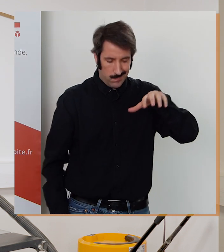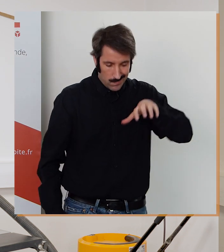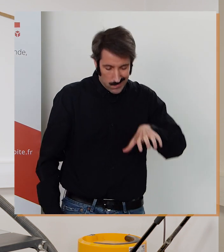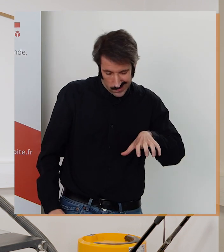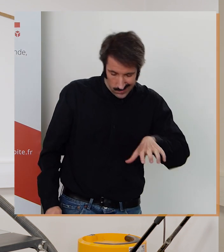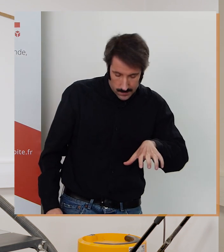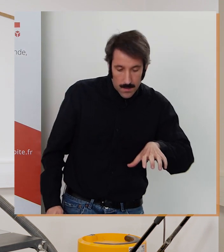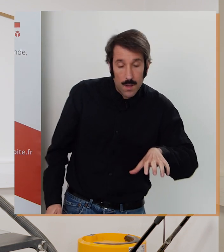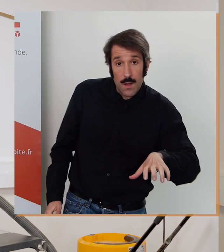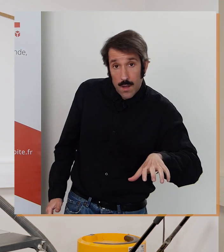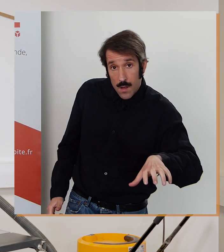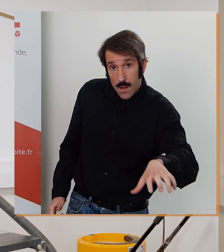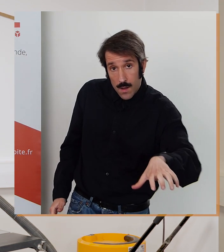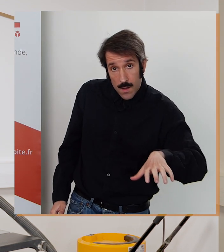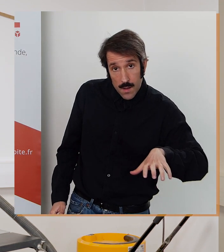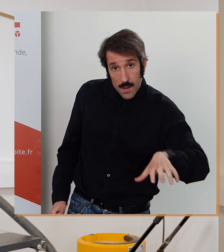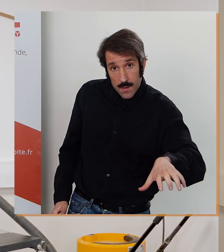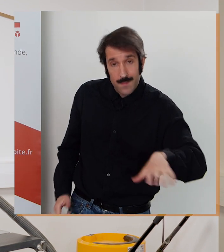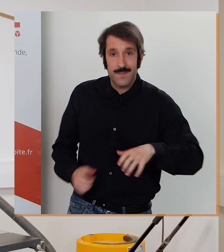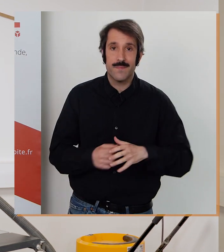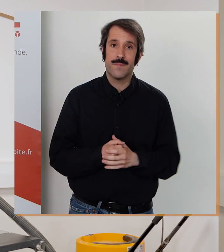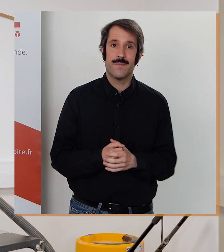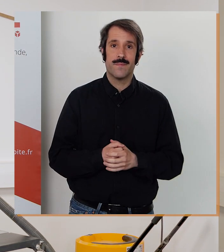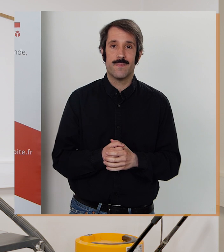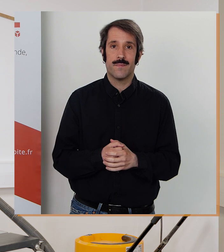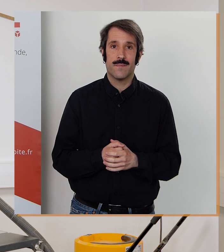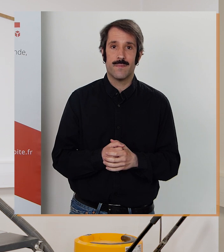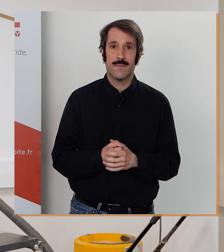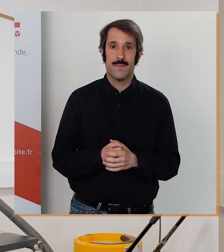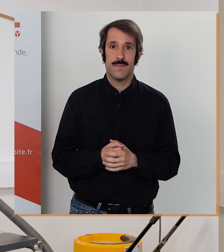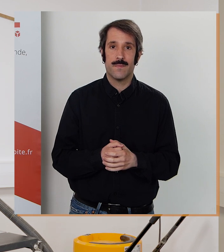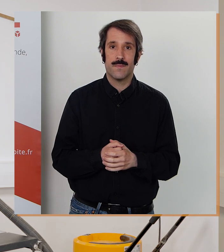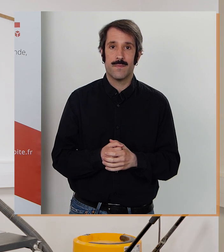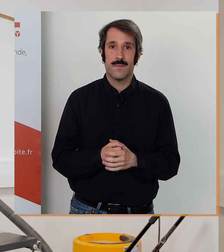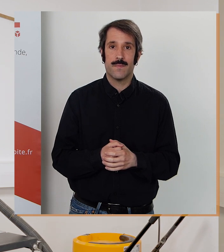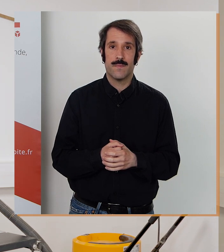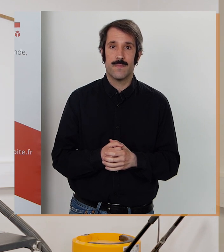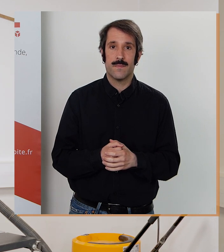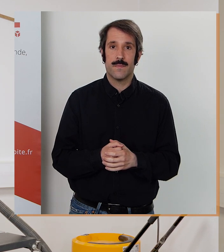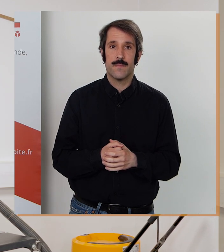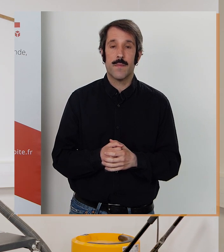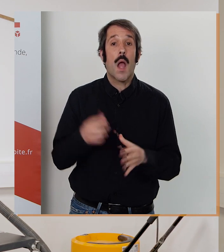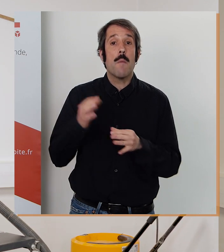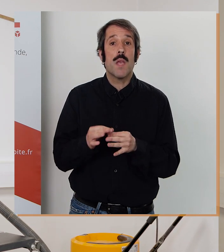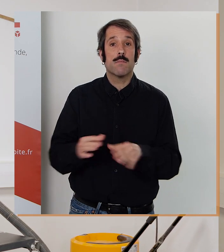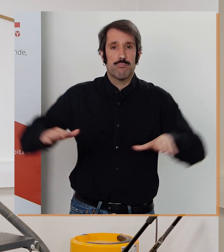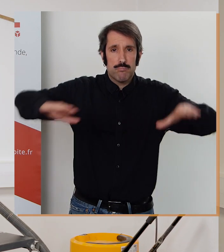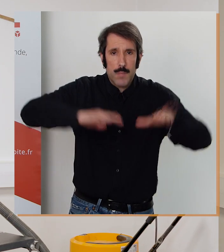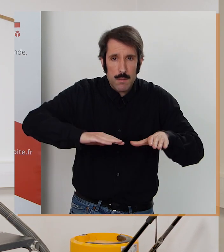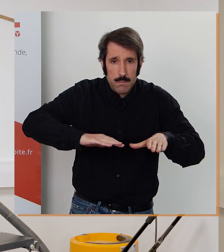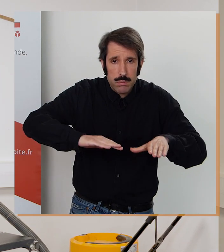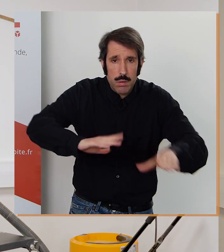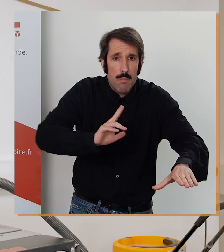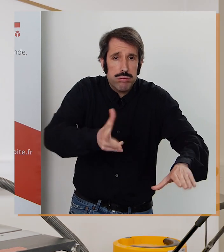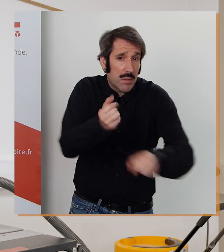place mon guide sur le rail, et je n'ai plus qu'à positionner ma pièce pour